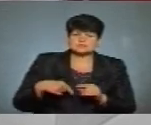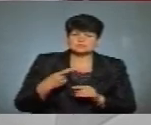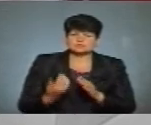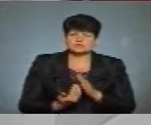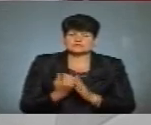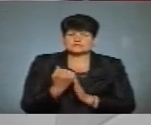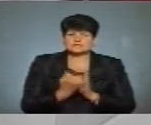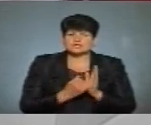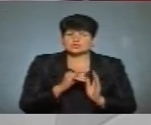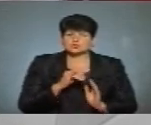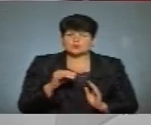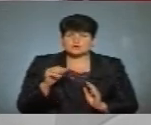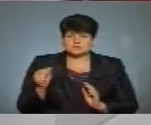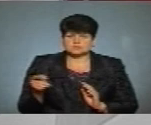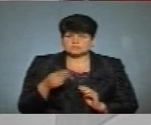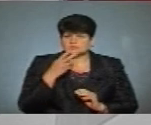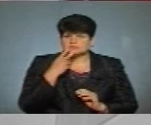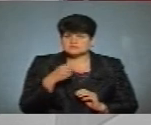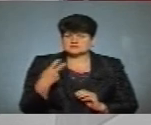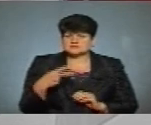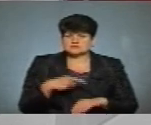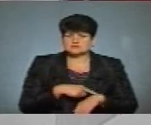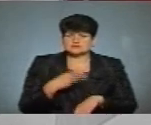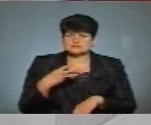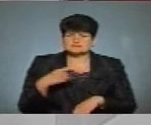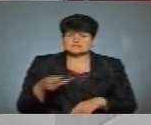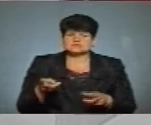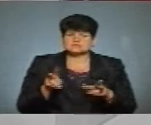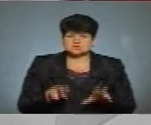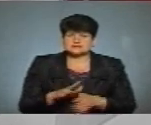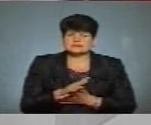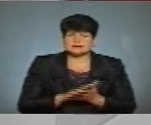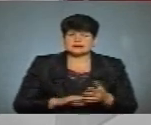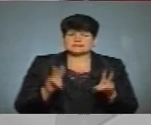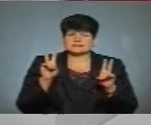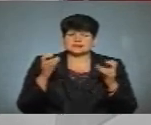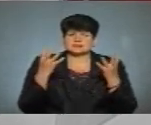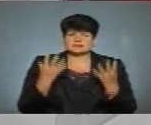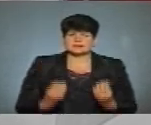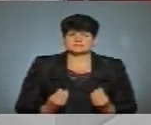на телеканалі ЮА Тернопіль. Дивіться о 20:30. Залишайтеся із нами. Далі в ефірі «Тема дня».